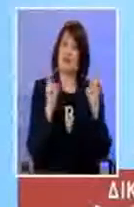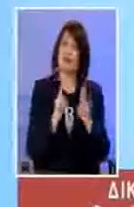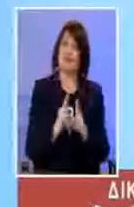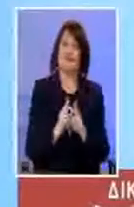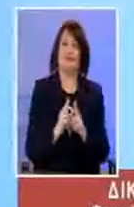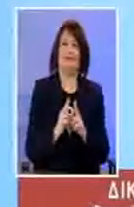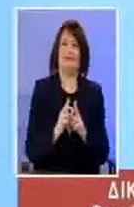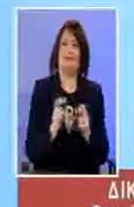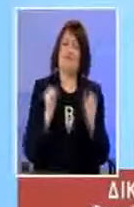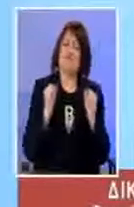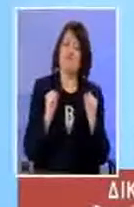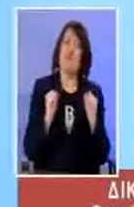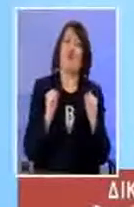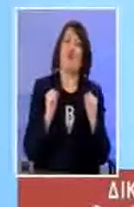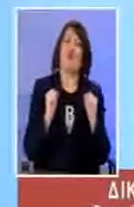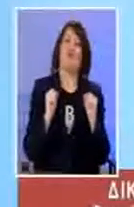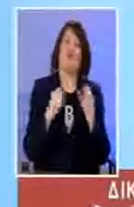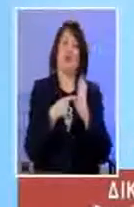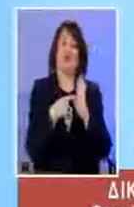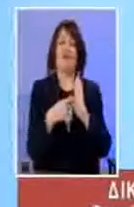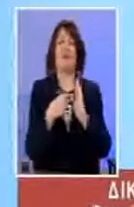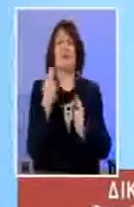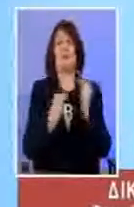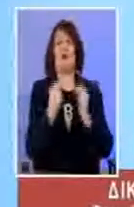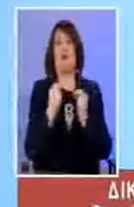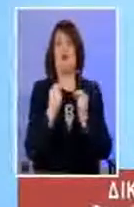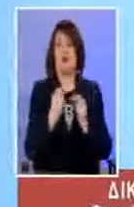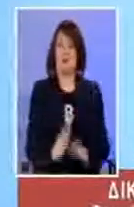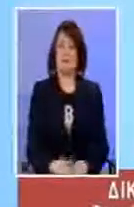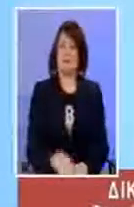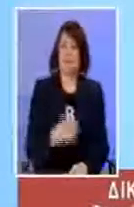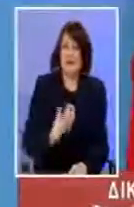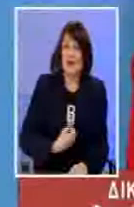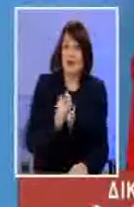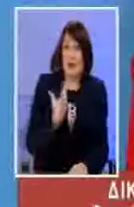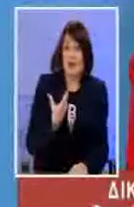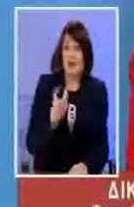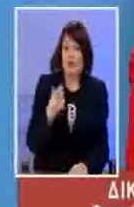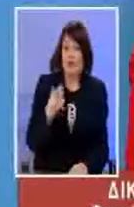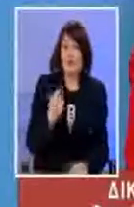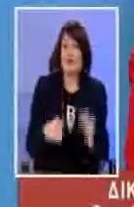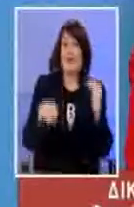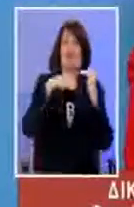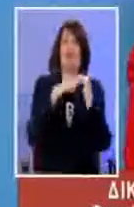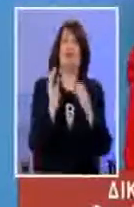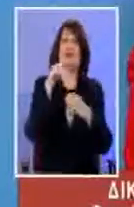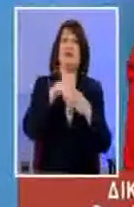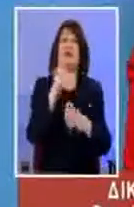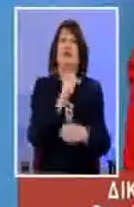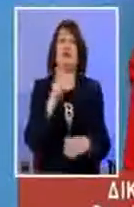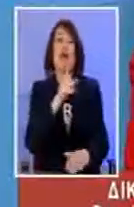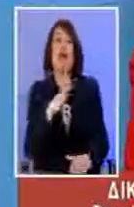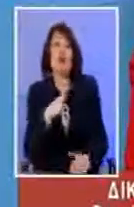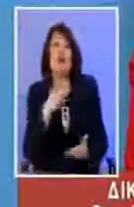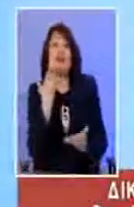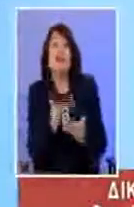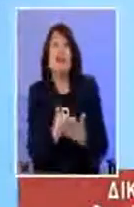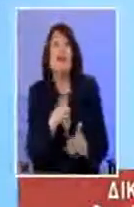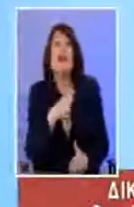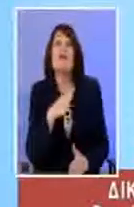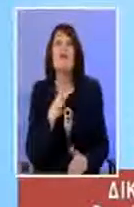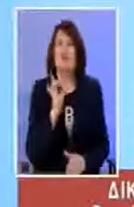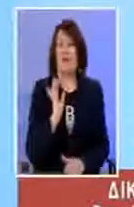δεν είναι τόσο μεγάλο το πρόβλημά της. Μπορείς να νιώθεις ότι συμμετέχεις ισότιμα σε μια κοινωνία. Ακριβώς αυτό θέλουμε. Αυτό